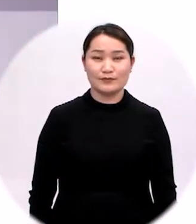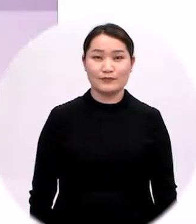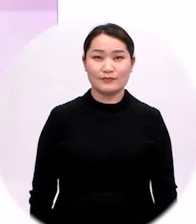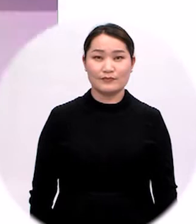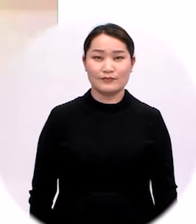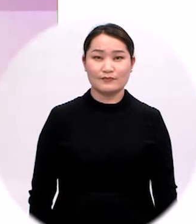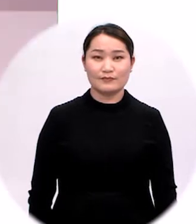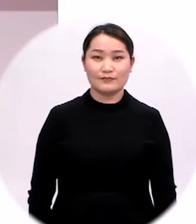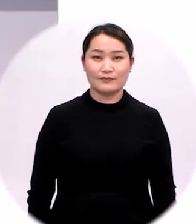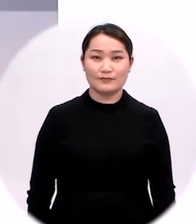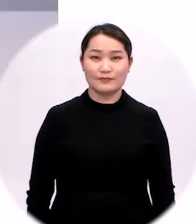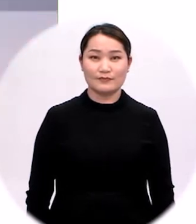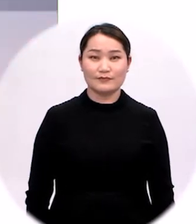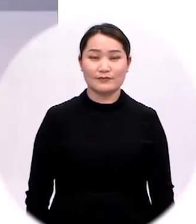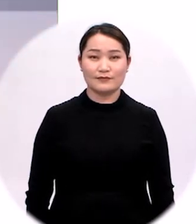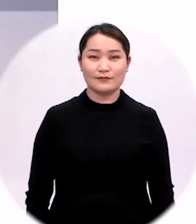Юу. Юу.